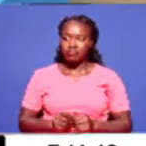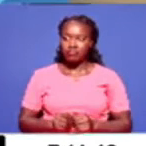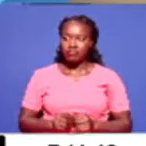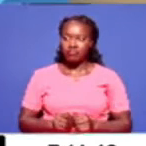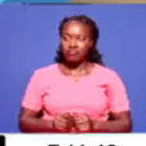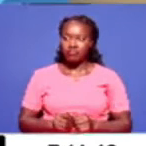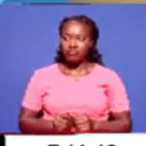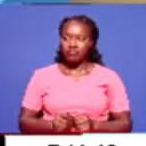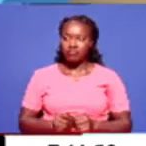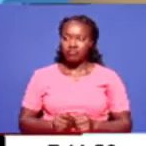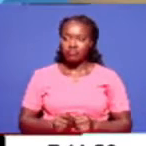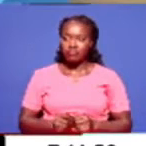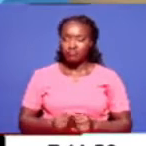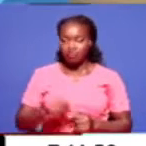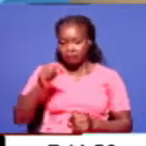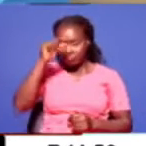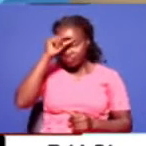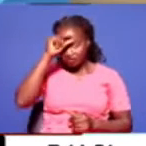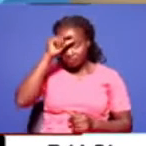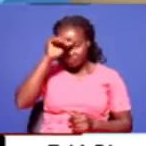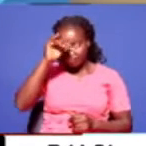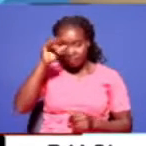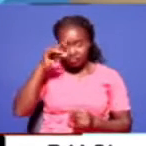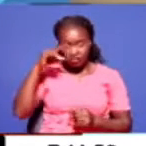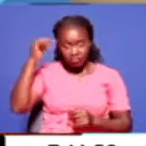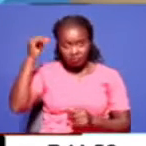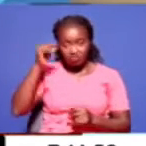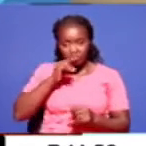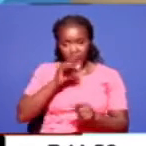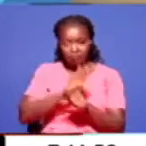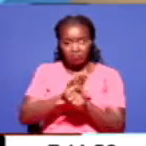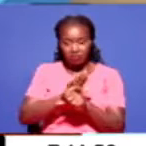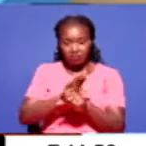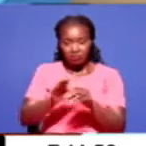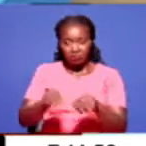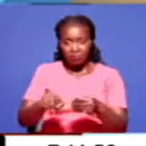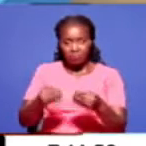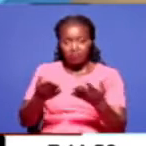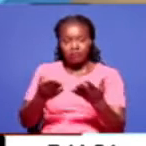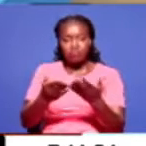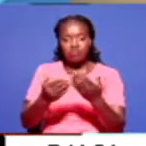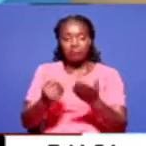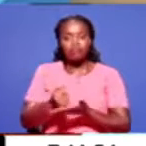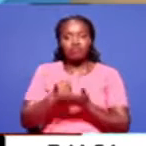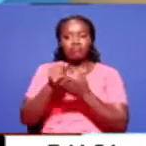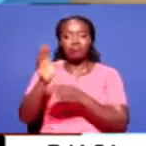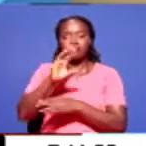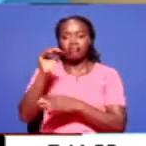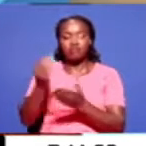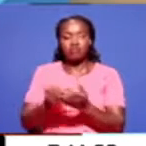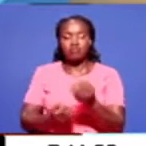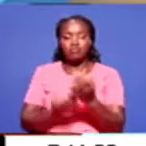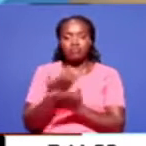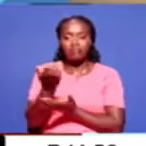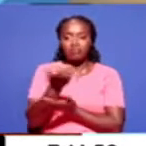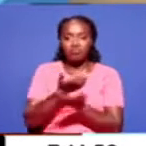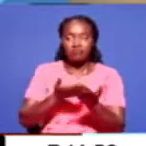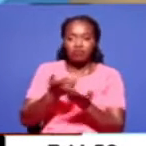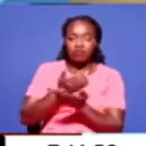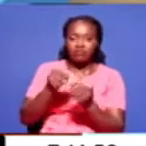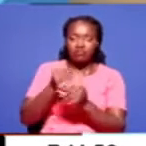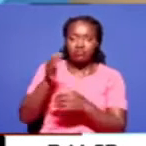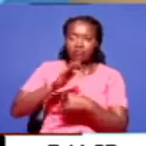Kwingineko mtazamaji, serikali ya Japan imekariri kujitolea kwake kulisaidia bara Afrika kufufua uchumi wake baada ya janga